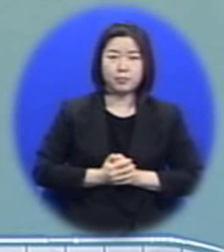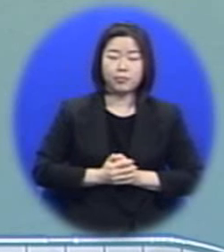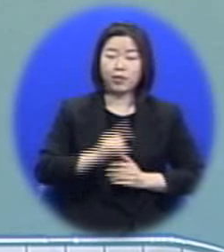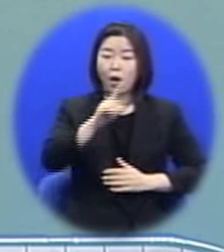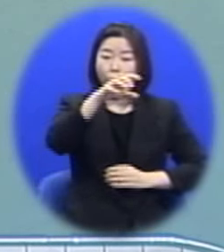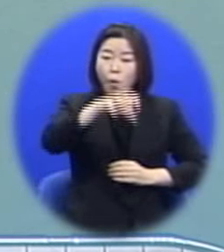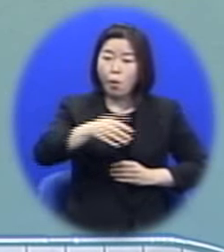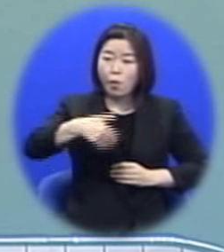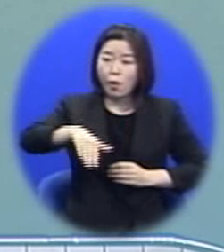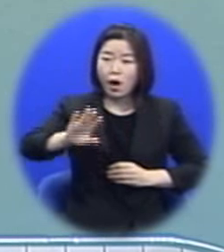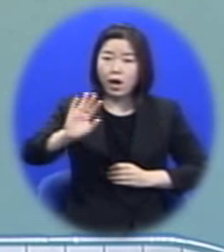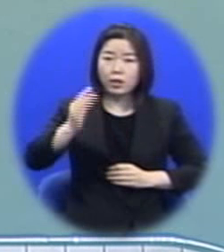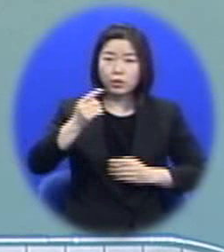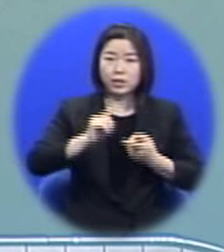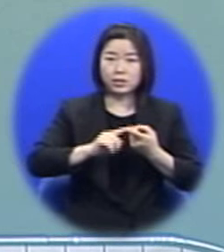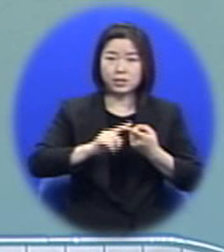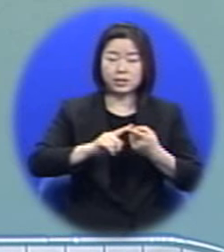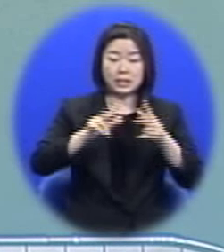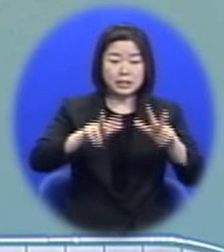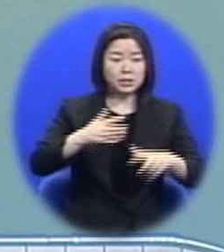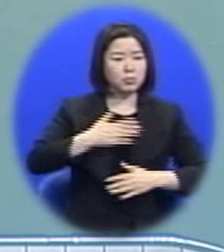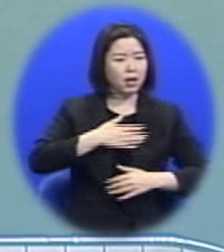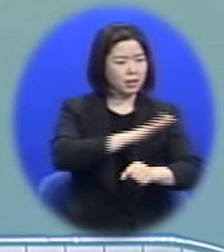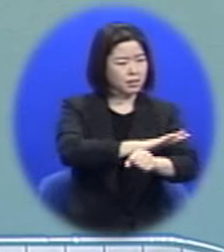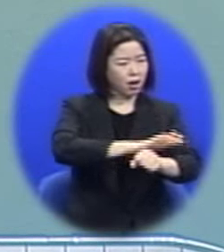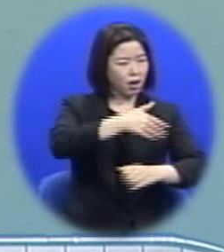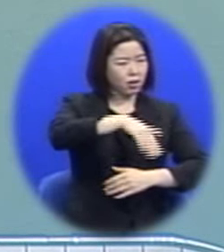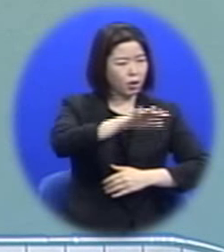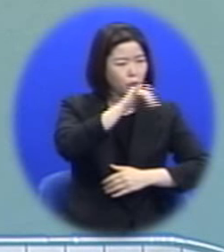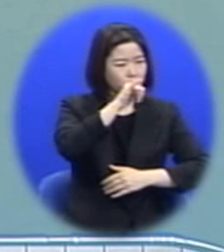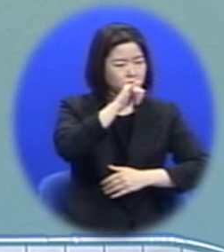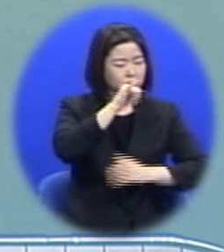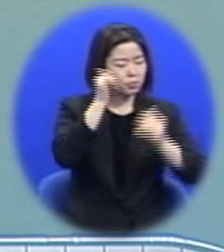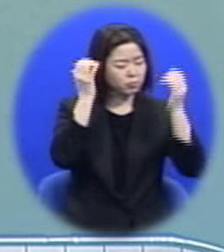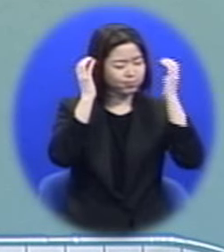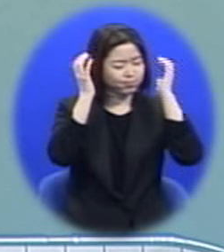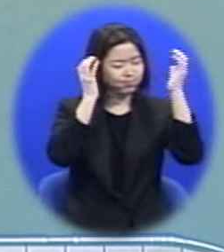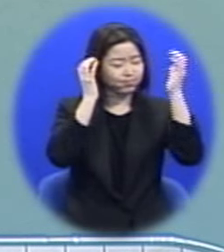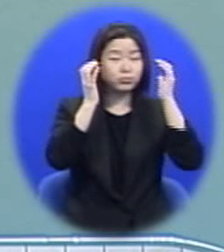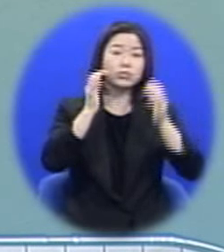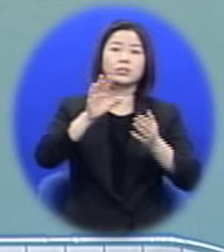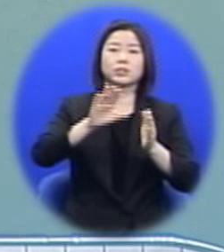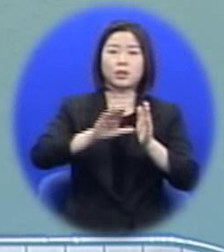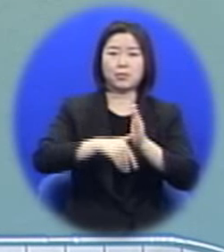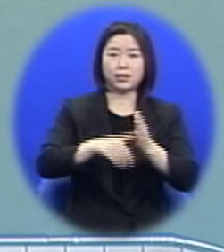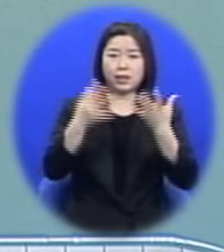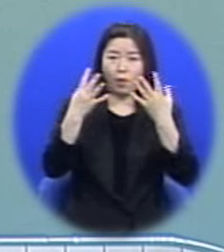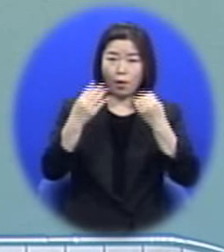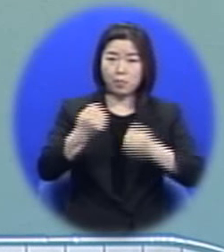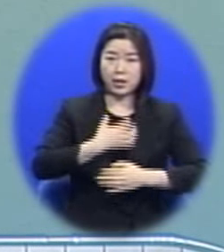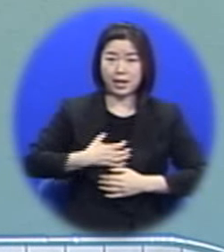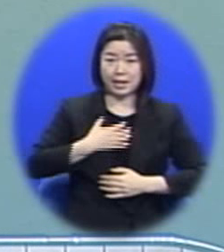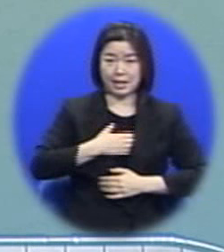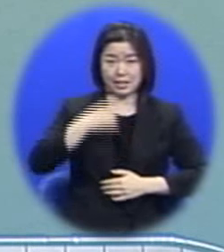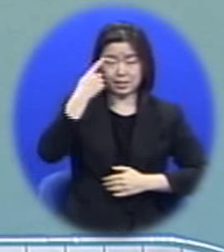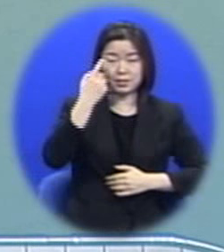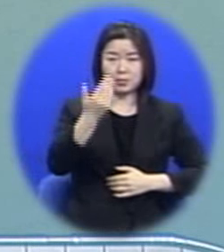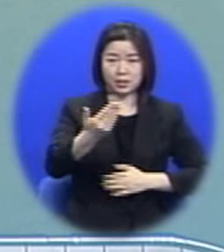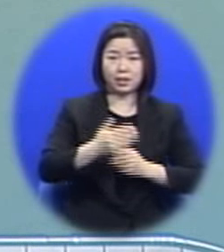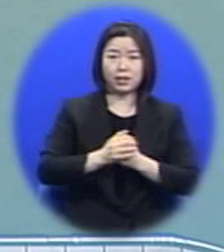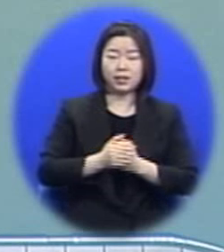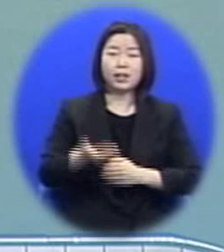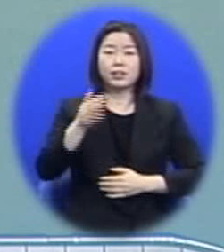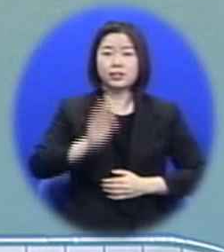어디로 가야 되는지 지금 내가 잘 가고 있는지 혼란스러울 때 얼마나 괴롭습니까? 그런데